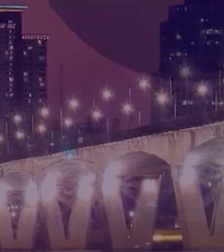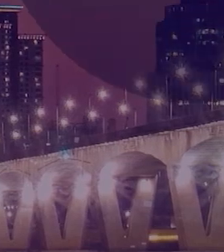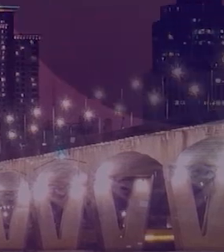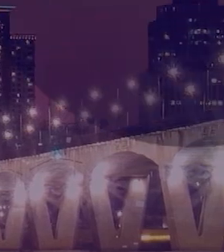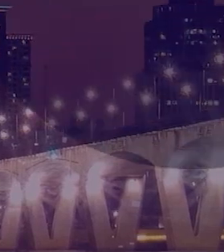됩니다